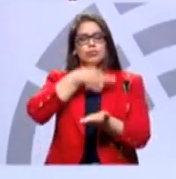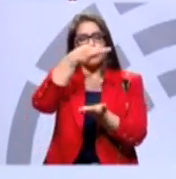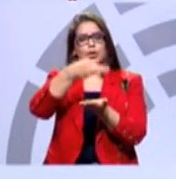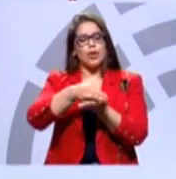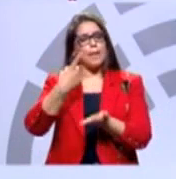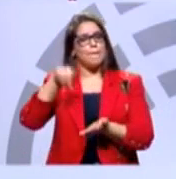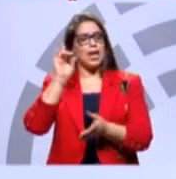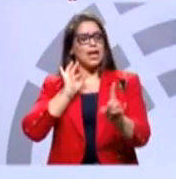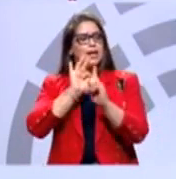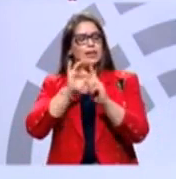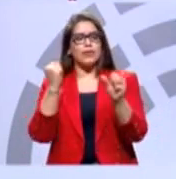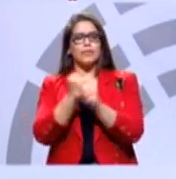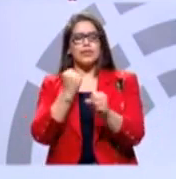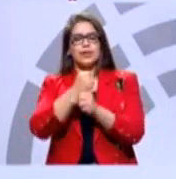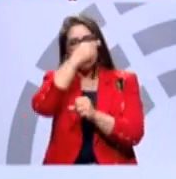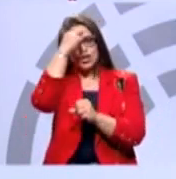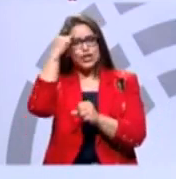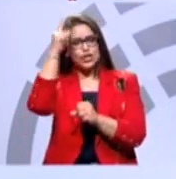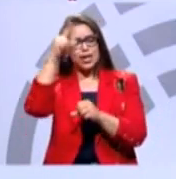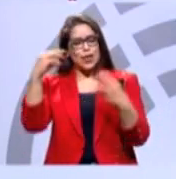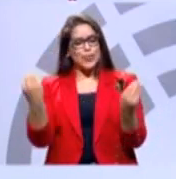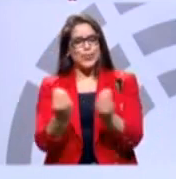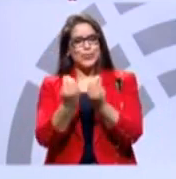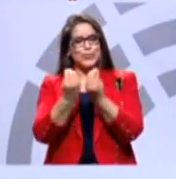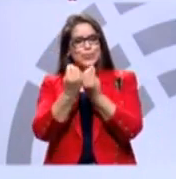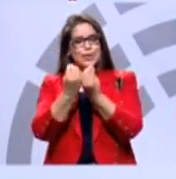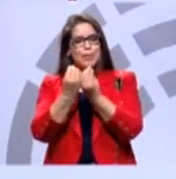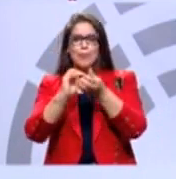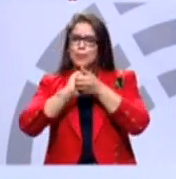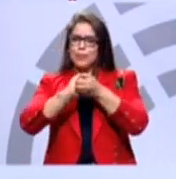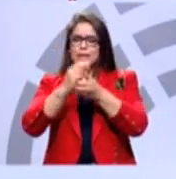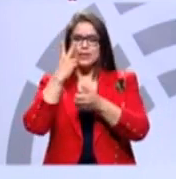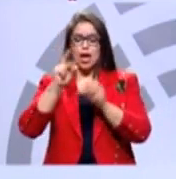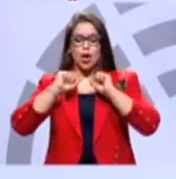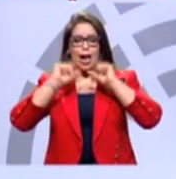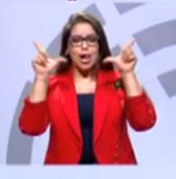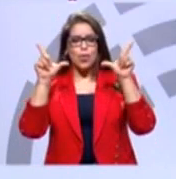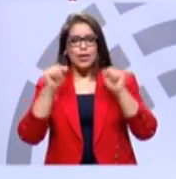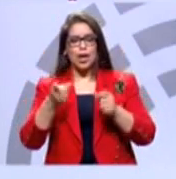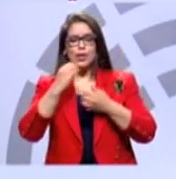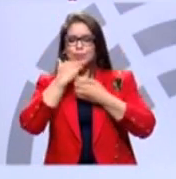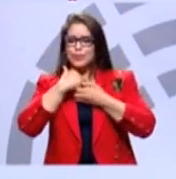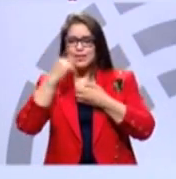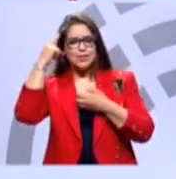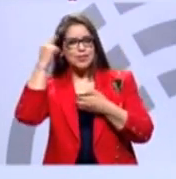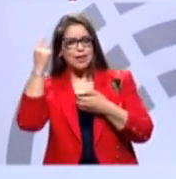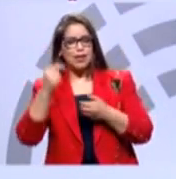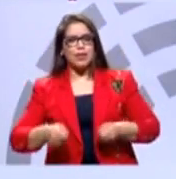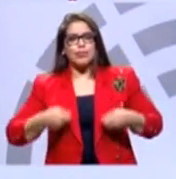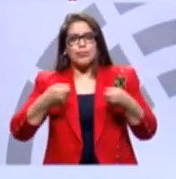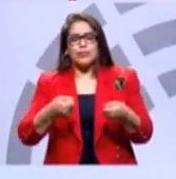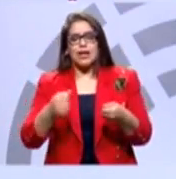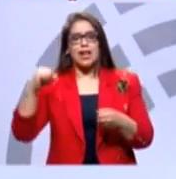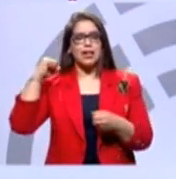بل هي اهداف سنعمل باذن الله على تحقيقها وهذا لا يكون الا بالرؤيه الواضحه والايمان الراسخ والعزيمه